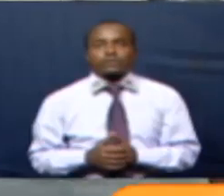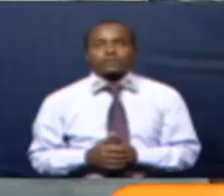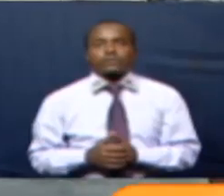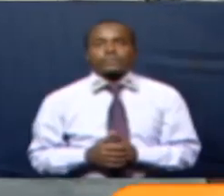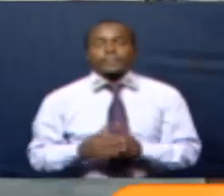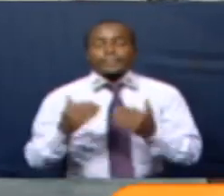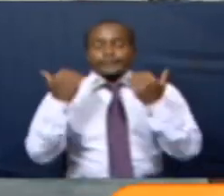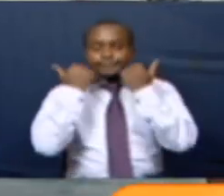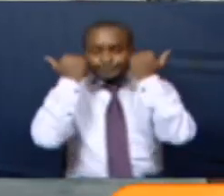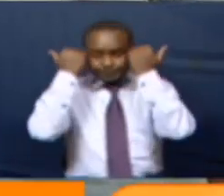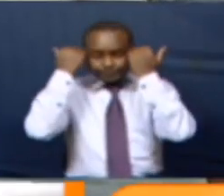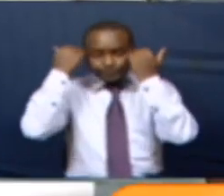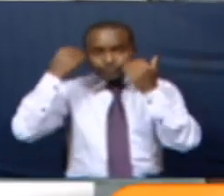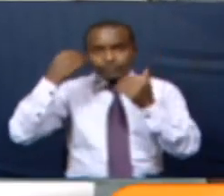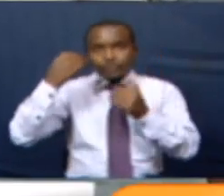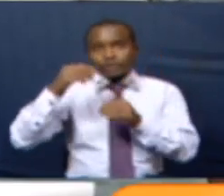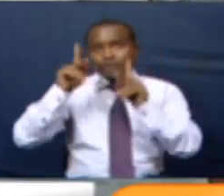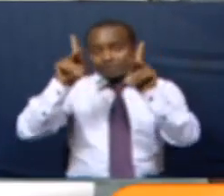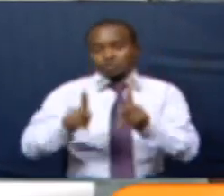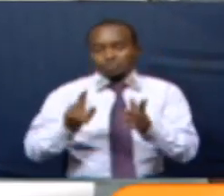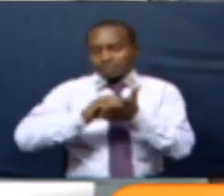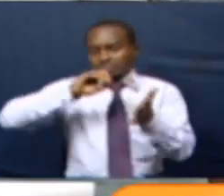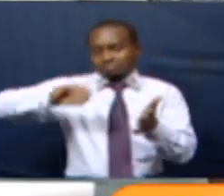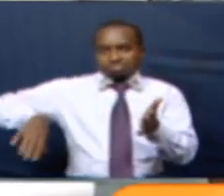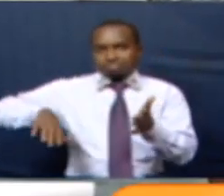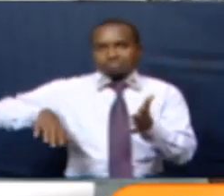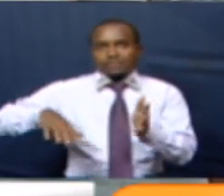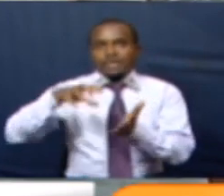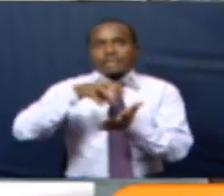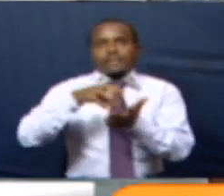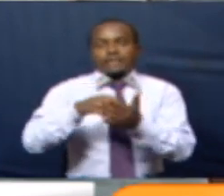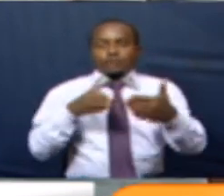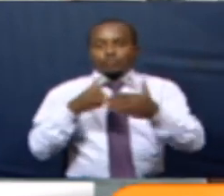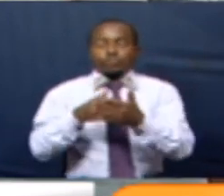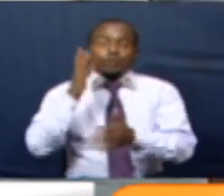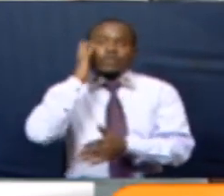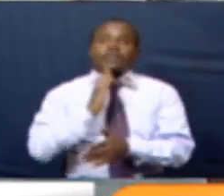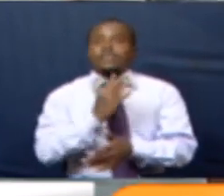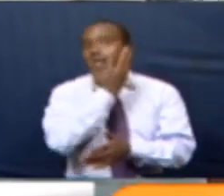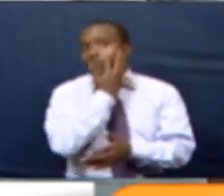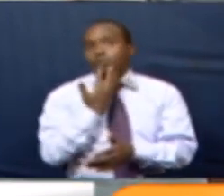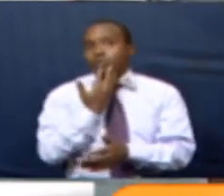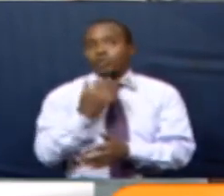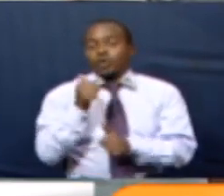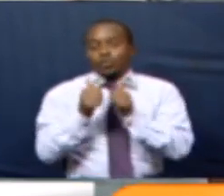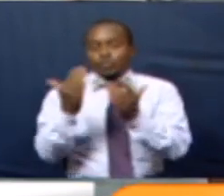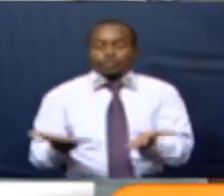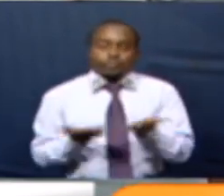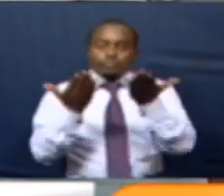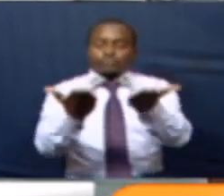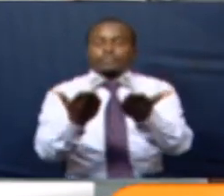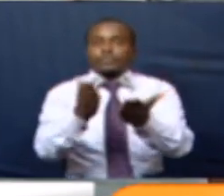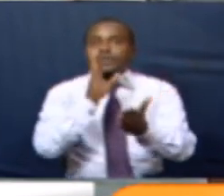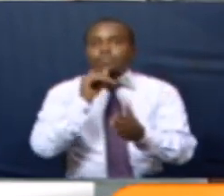Mahakama Kuu mjini Kisumu imetupilia mbali kesi ya kupinga matokeo ya uchaguzi wa gavana Peter Anyang Nyong'o iliyowasilishwa na mpinzani wake